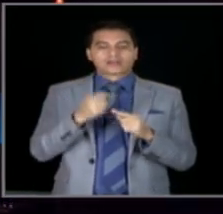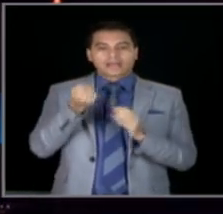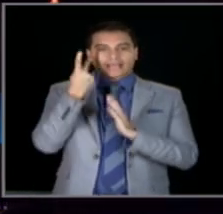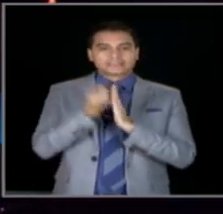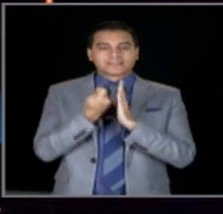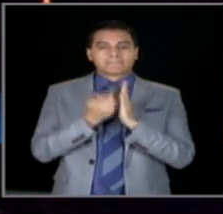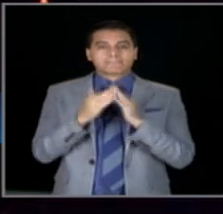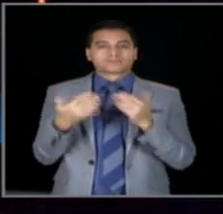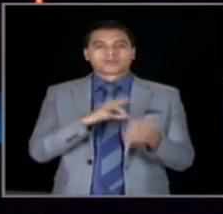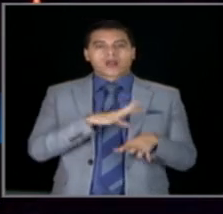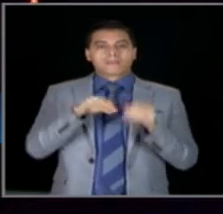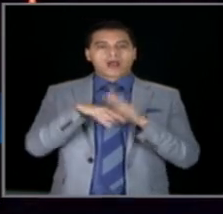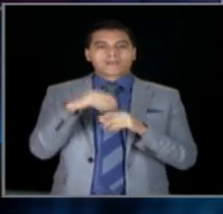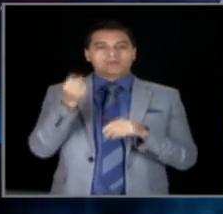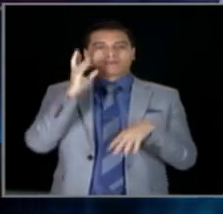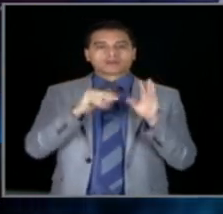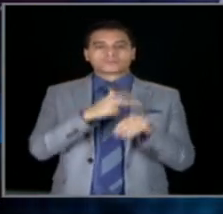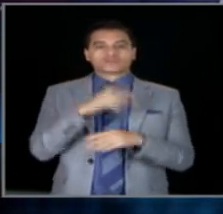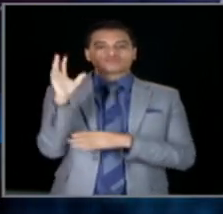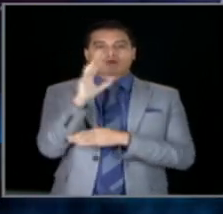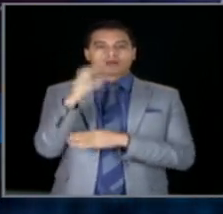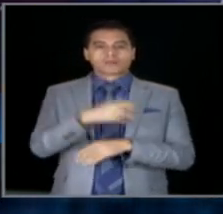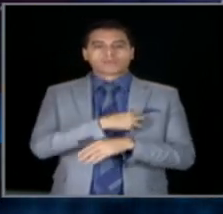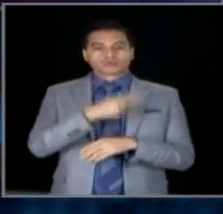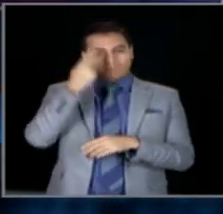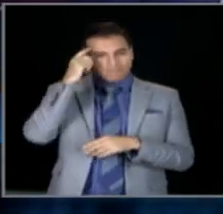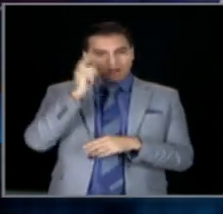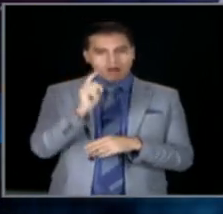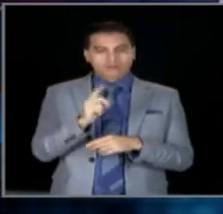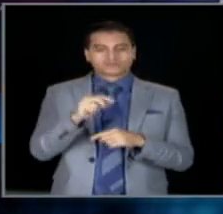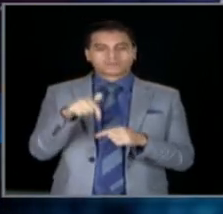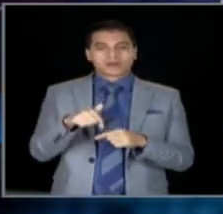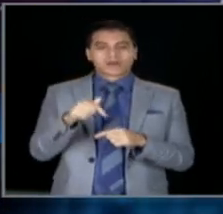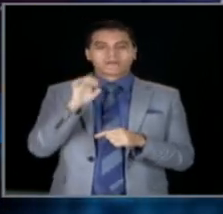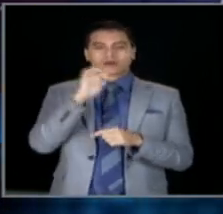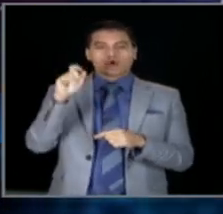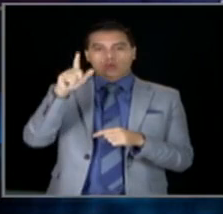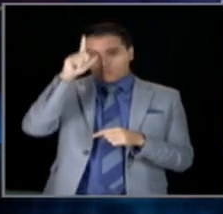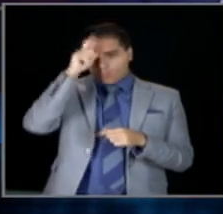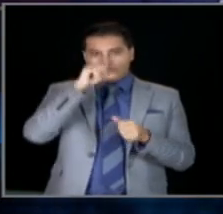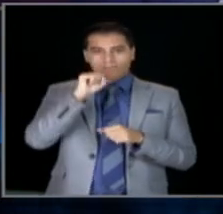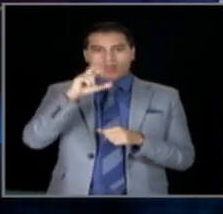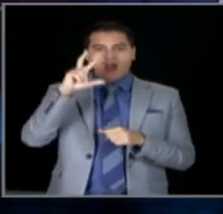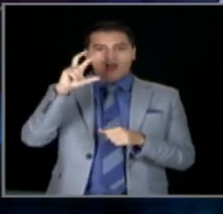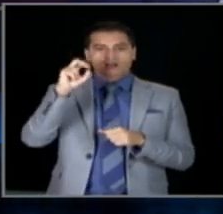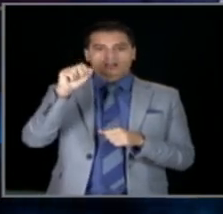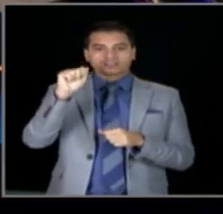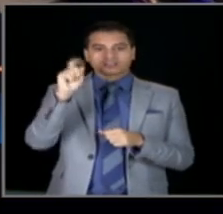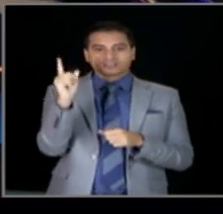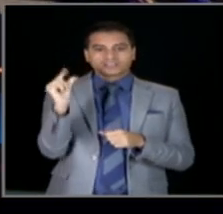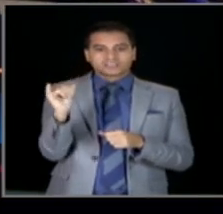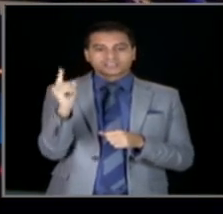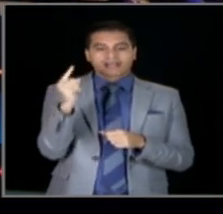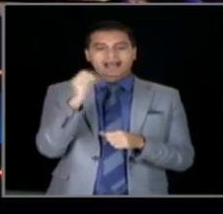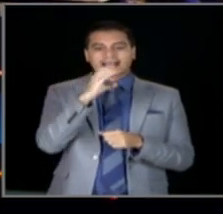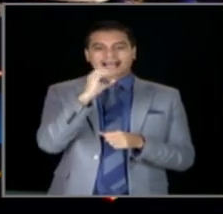راح المؤلف رواية شجرة البؤس، فمن هو؟ باص. ما هو الرمز الكيميائي العنصر القصدير؟ SN. صح.